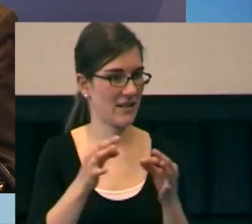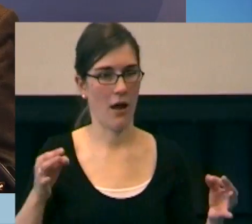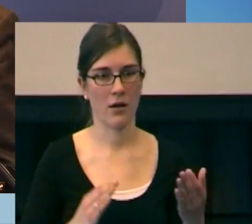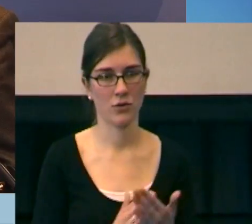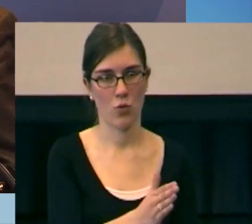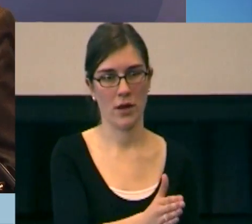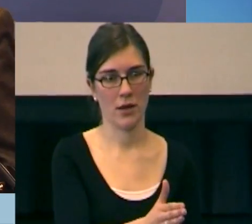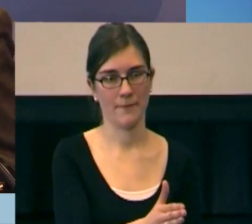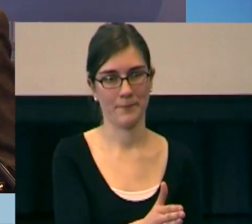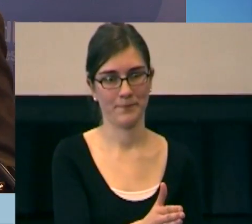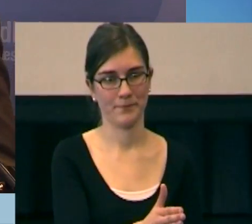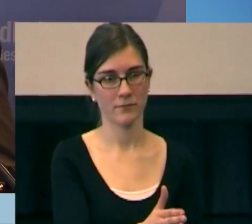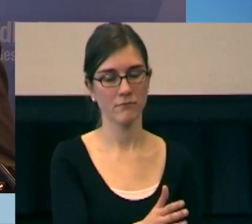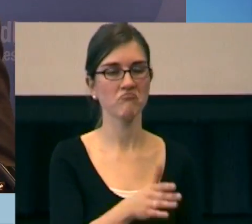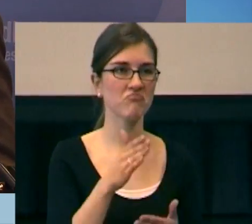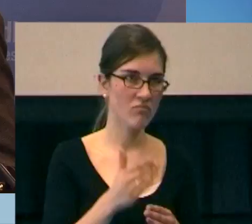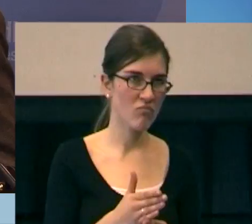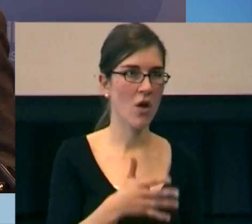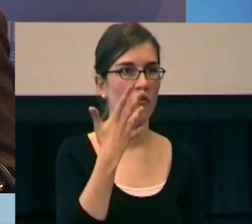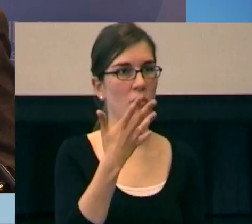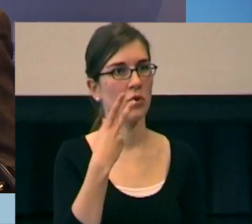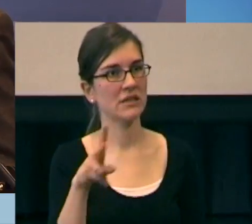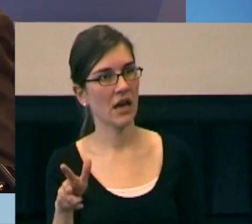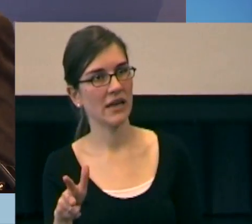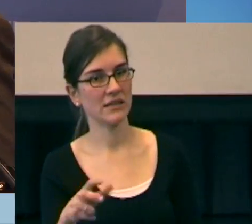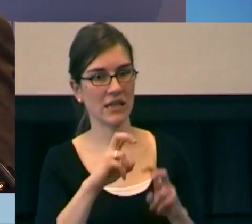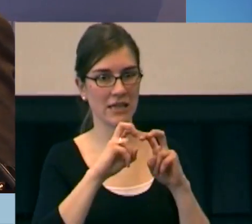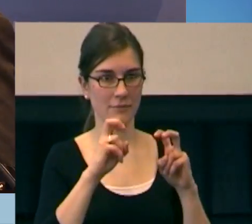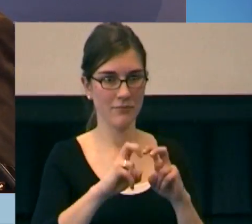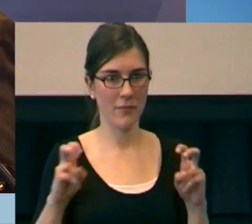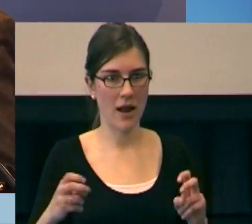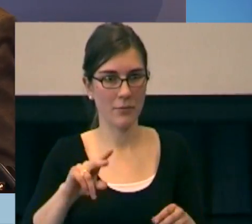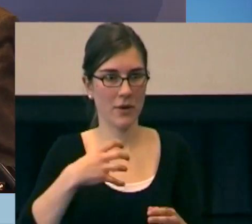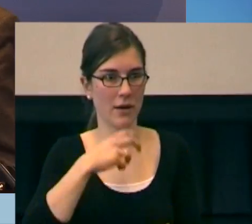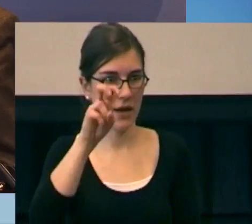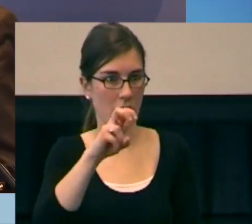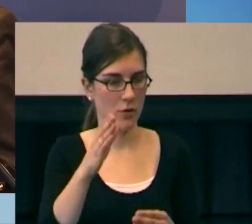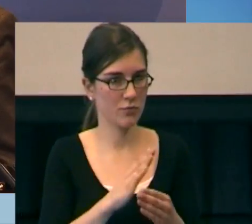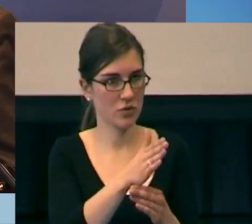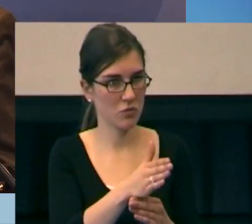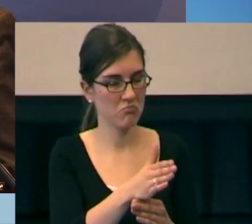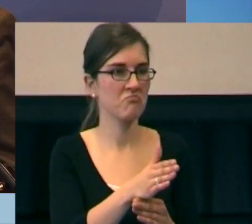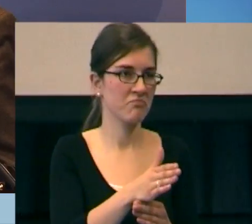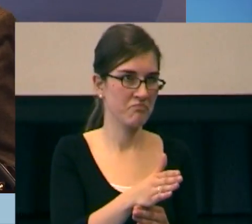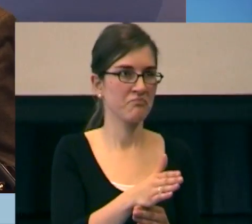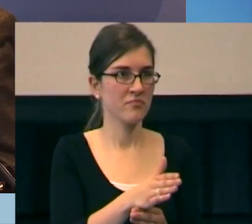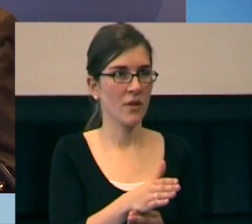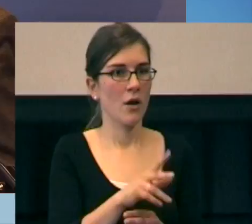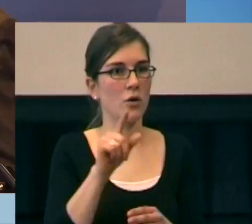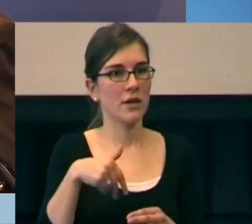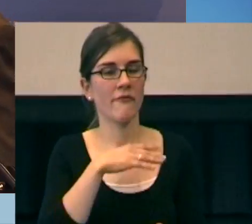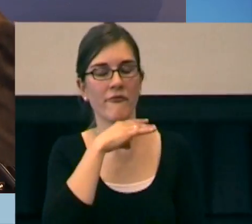Und nach diesen etwa 35 Sitzungen hat der Patient insgesamt 70 bis 74 Gray